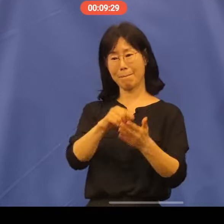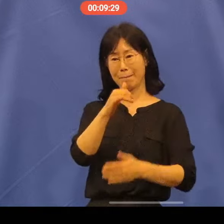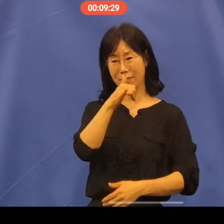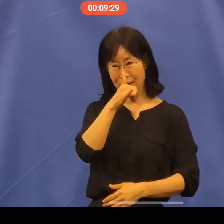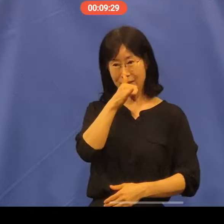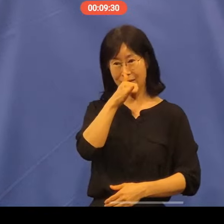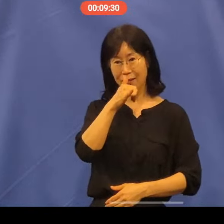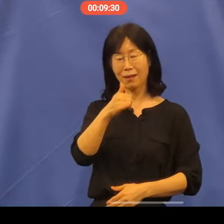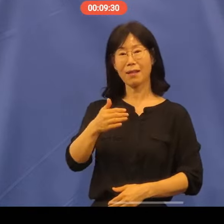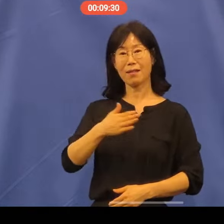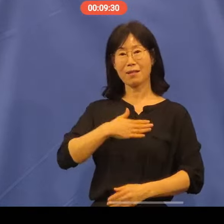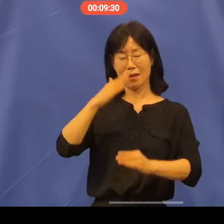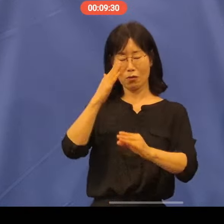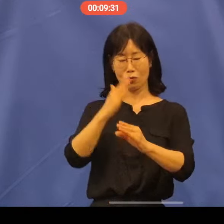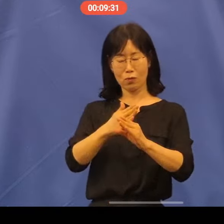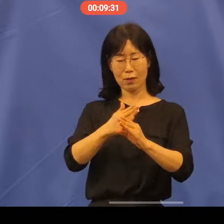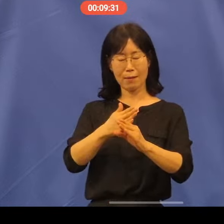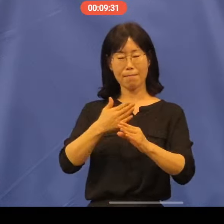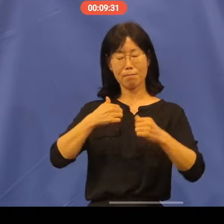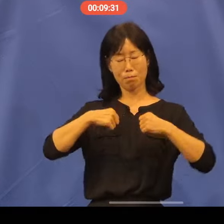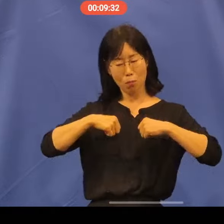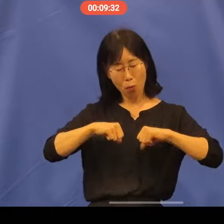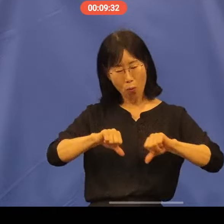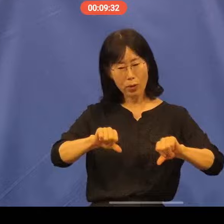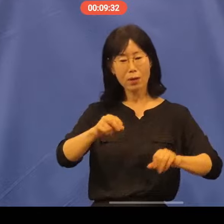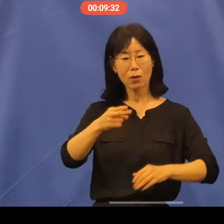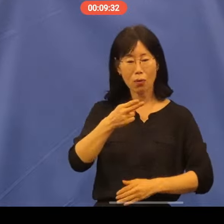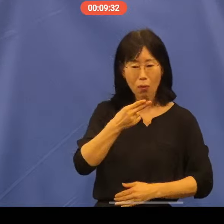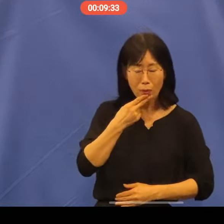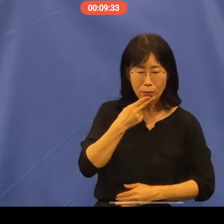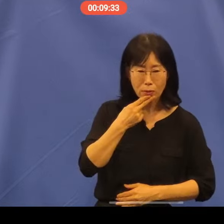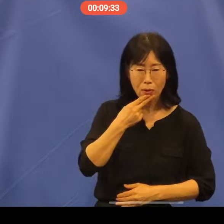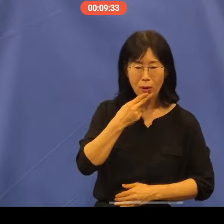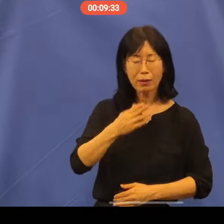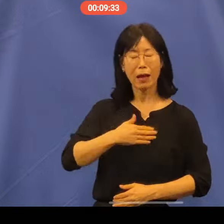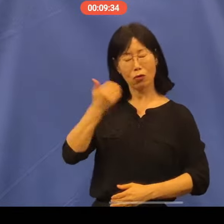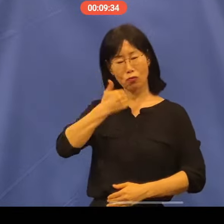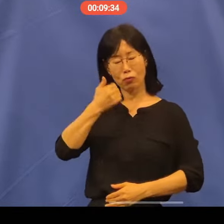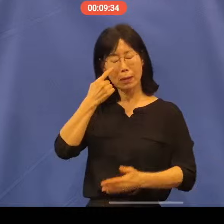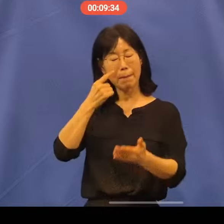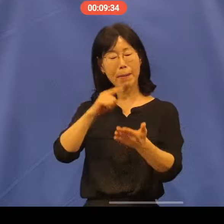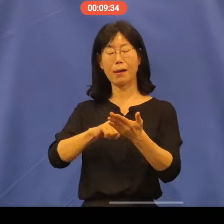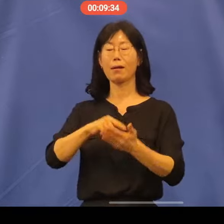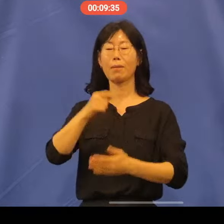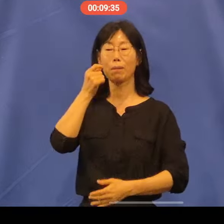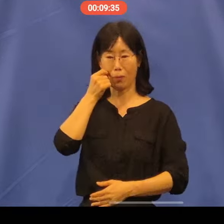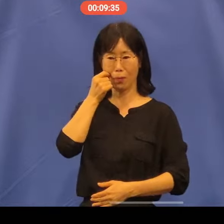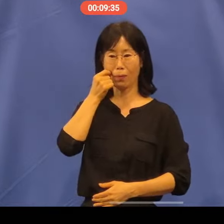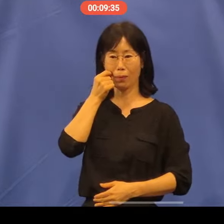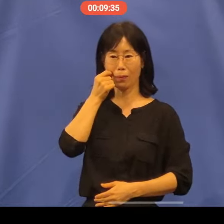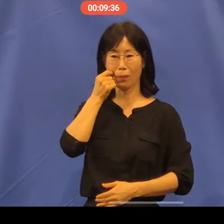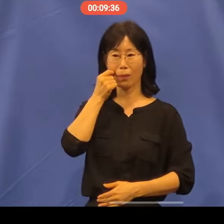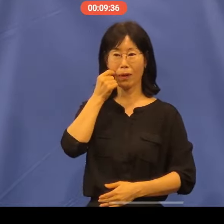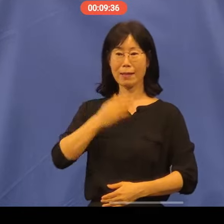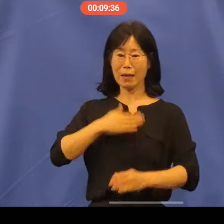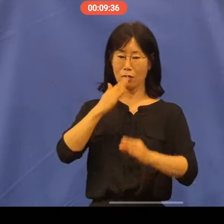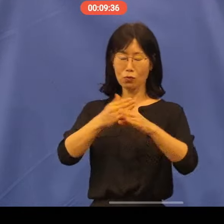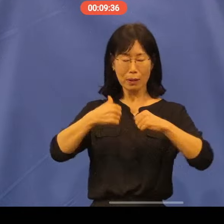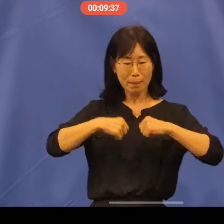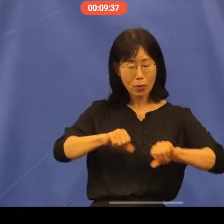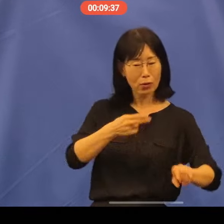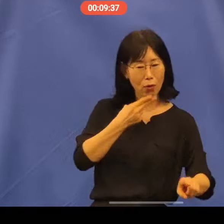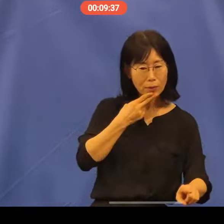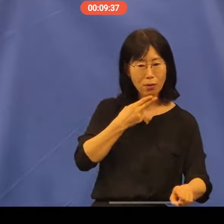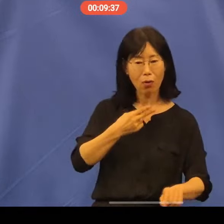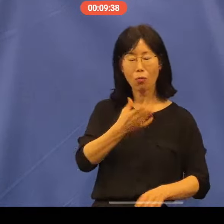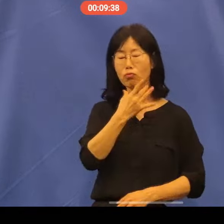빠져나오지 못하면 내가 누구인지를 알 수가 없어요. 자기 중심적으로 기울어질수록 어떻게 해요? 불행해지는 거예요. 자기가